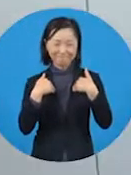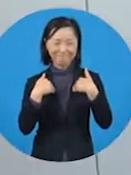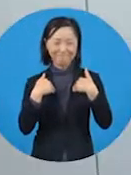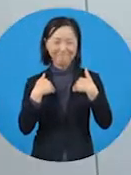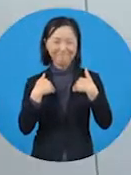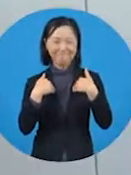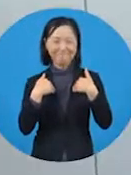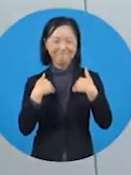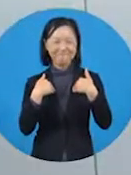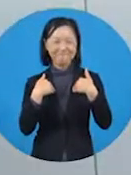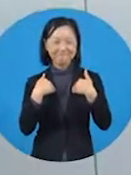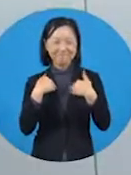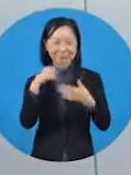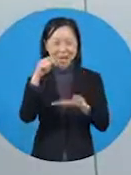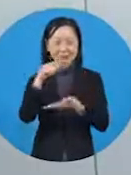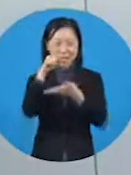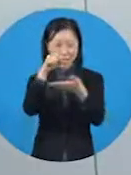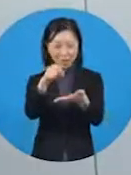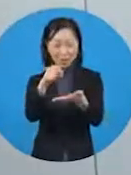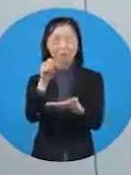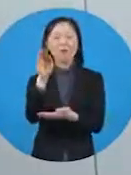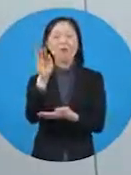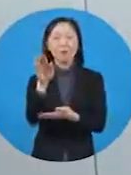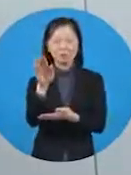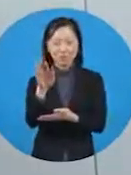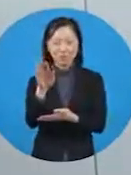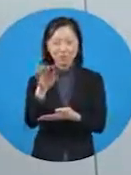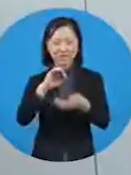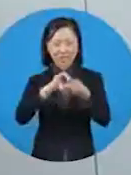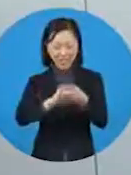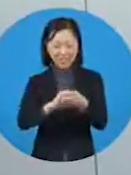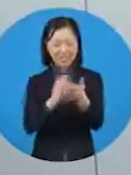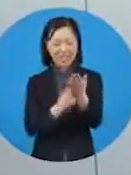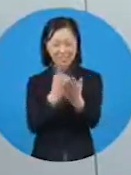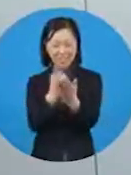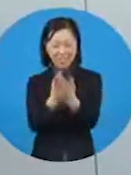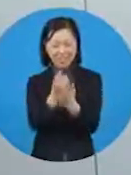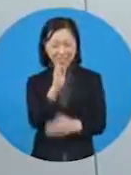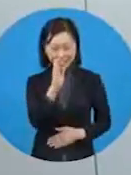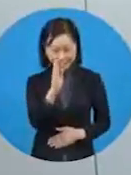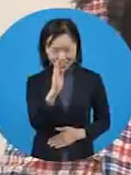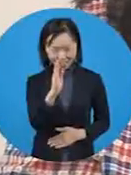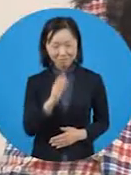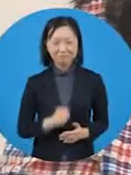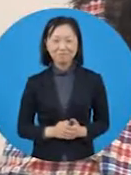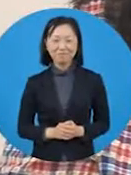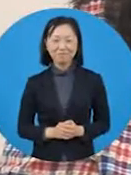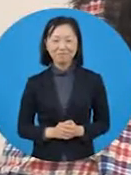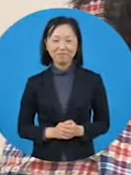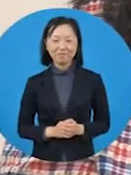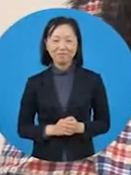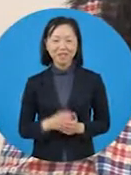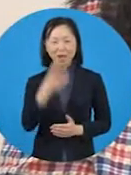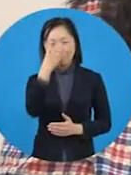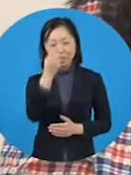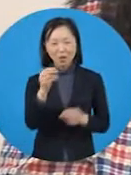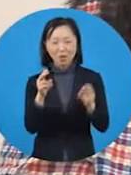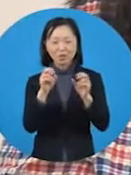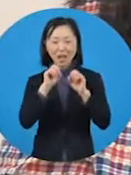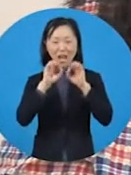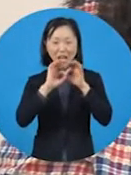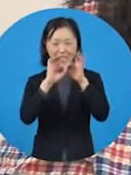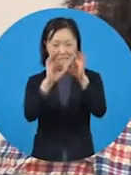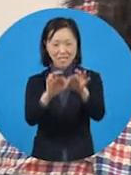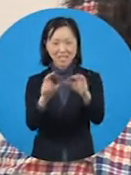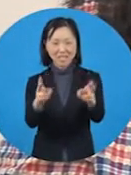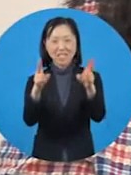がでしょうか。プレゼントも抽選で当たりますので、ぜひご参加ください。 魅力発信板橋